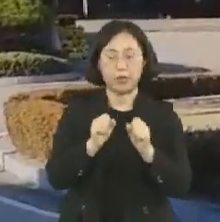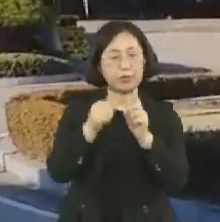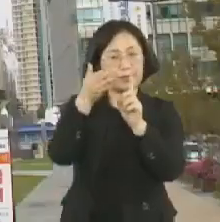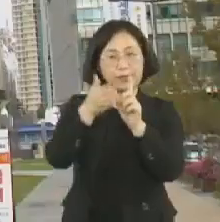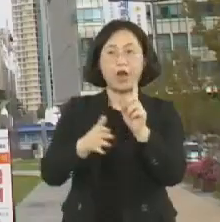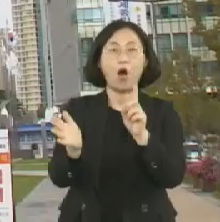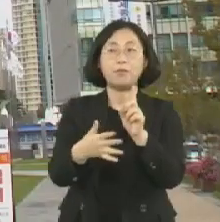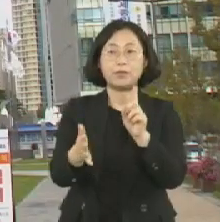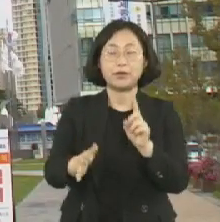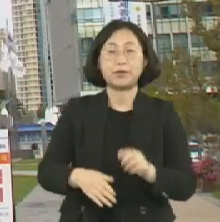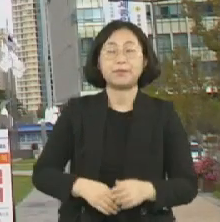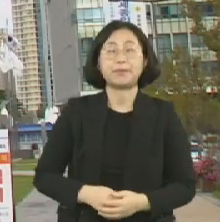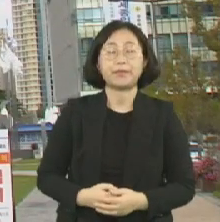게양하고 지 않았습니다